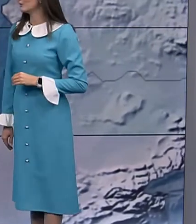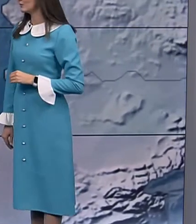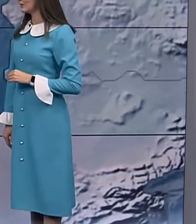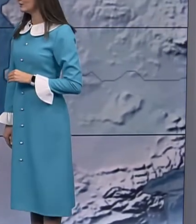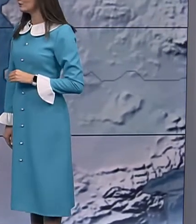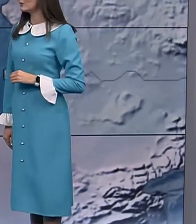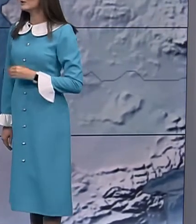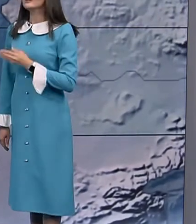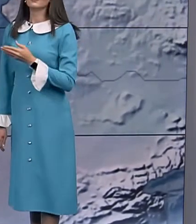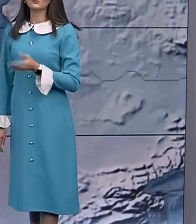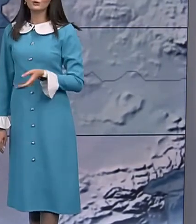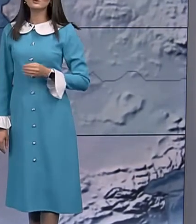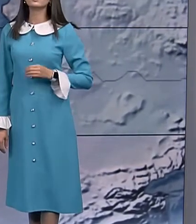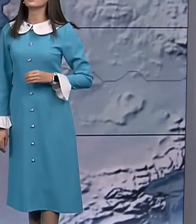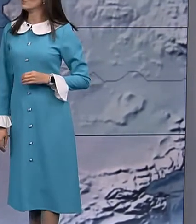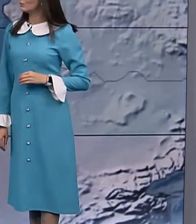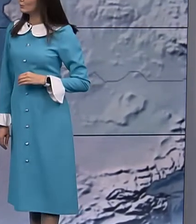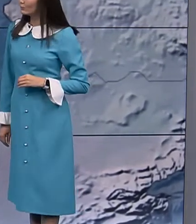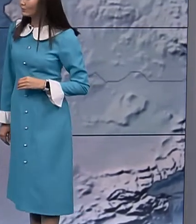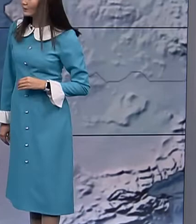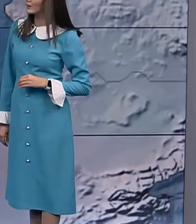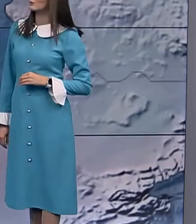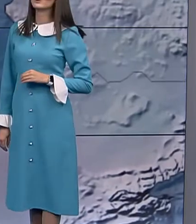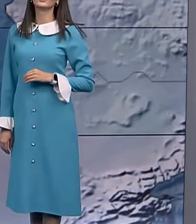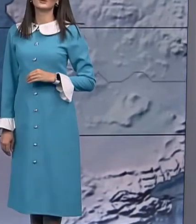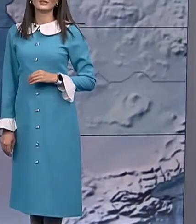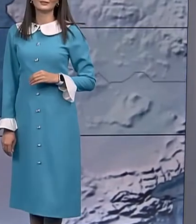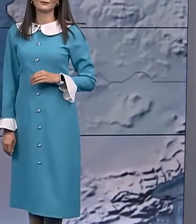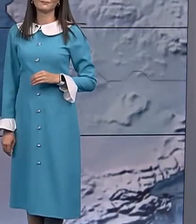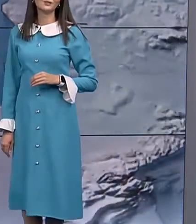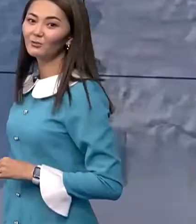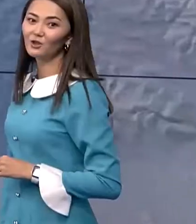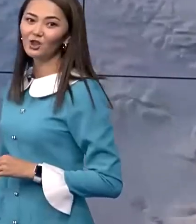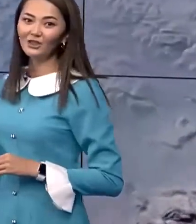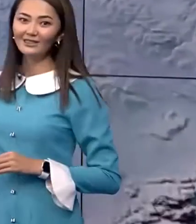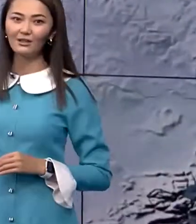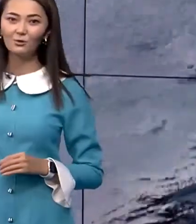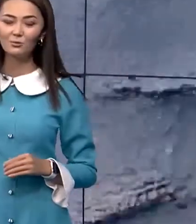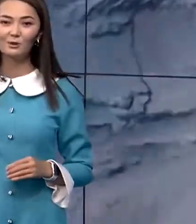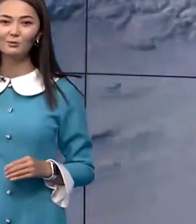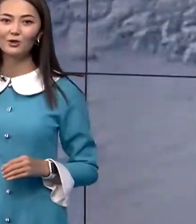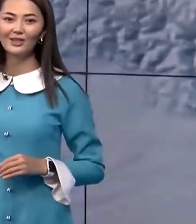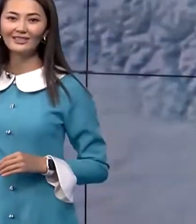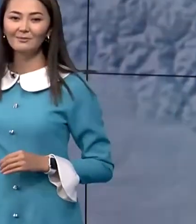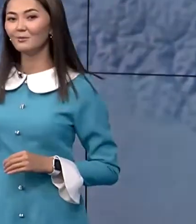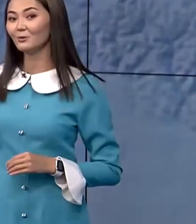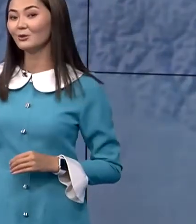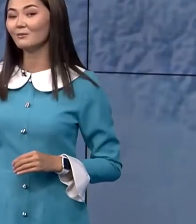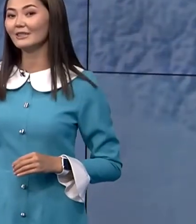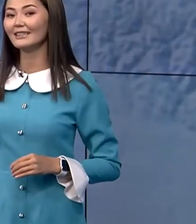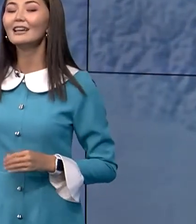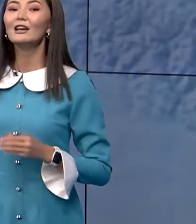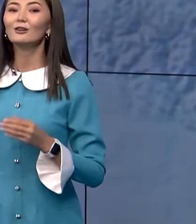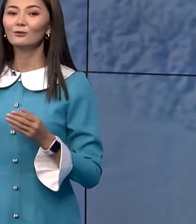күндіз -6, түнде -11 градусты көрсетеді. Еліміздің шығысында көшпелі бұлт шығады, Семей